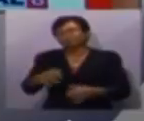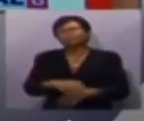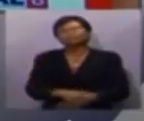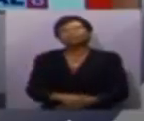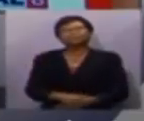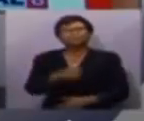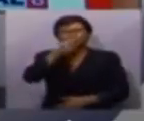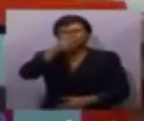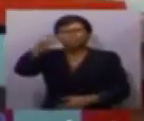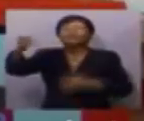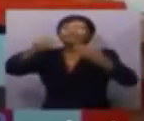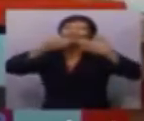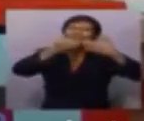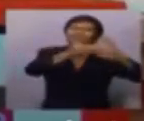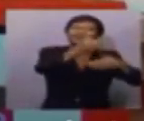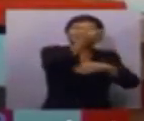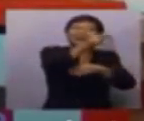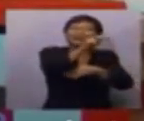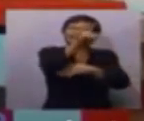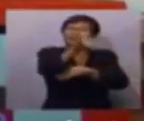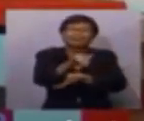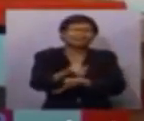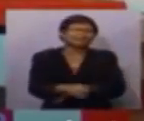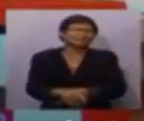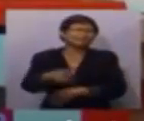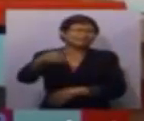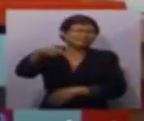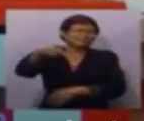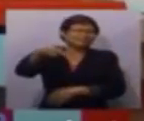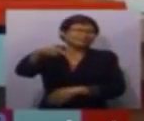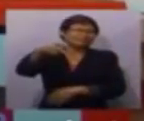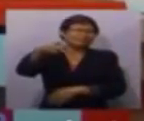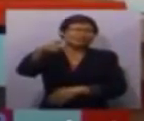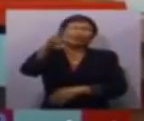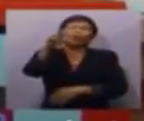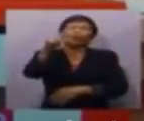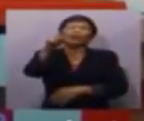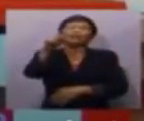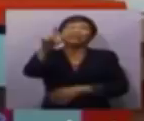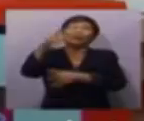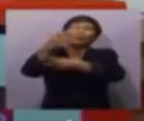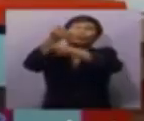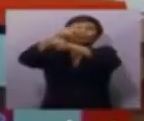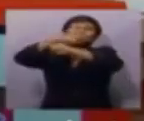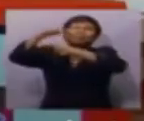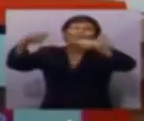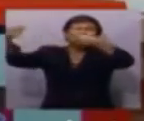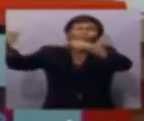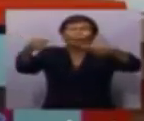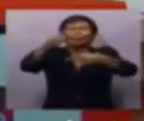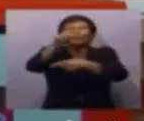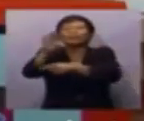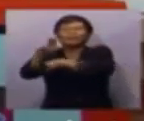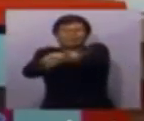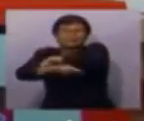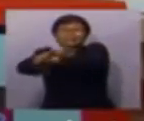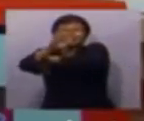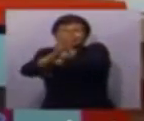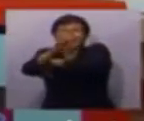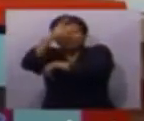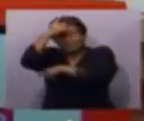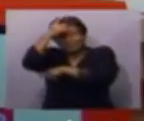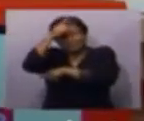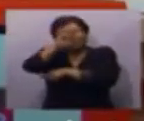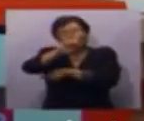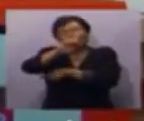Terima kasih, Andy. BN menang tanpa bertanding kerusi Dun Rantau yang disandang Menteri Besar Negeri Sembilan Datuk